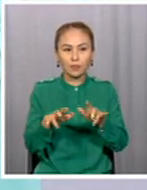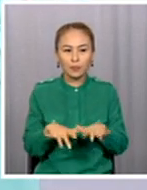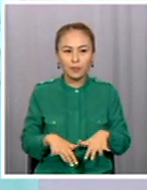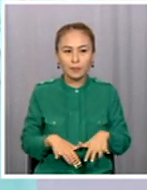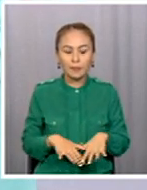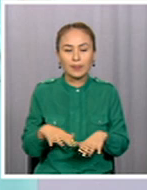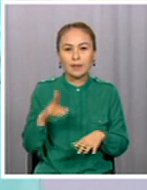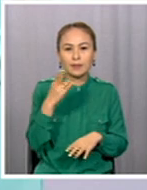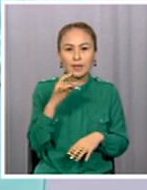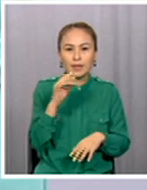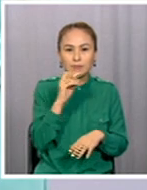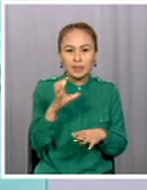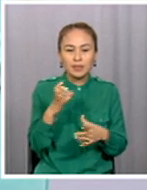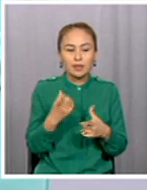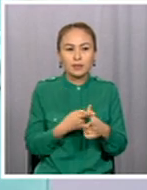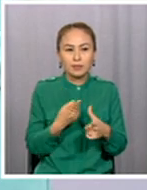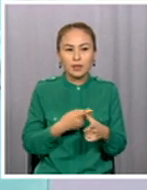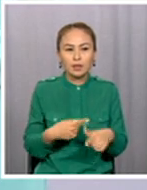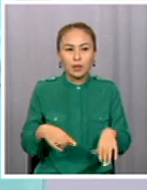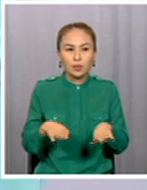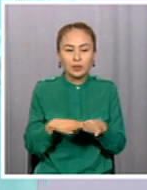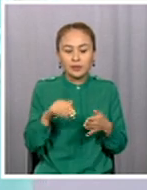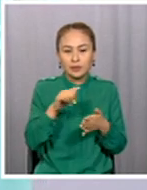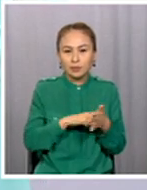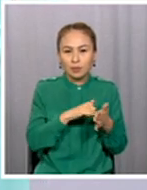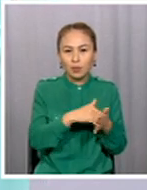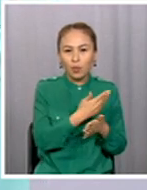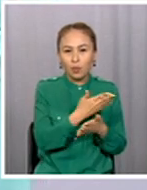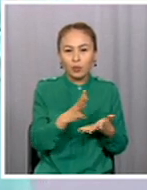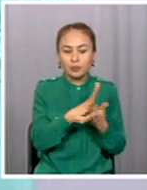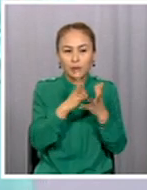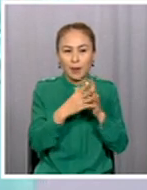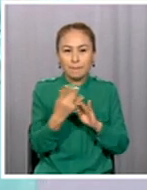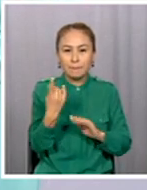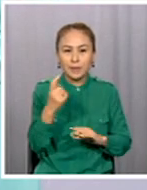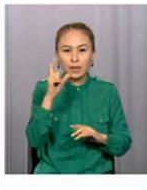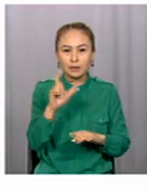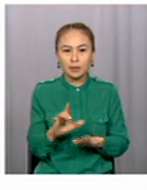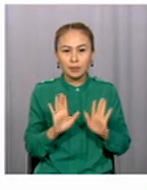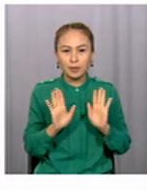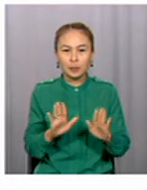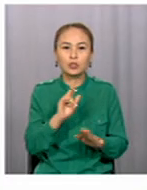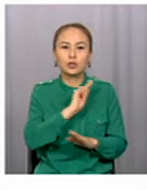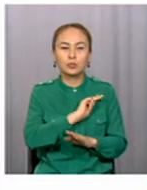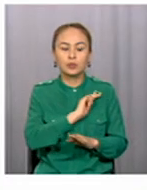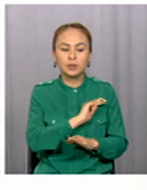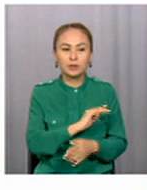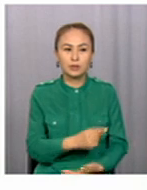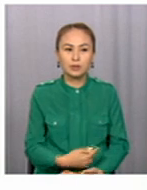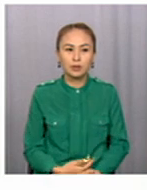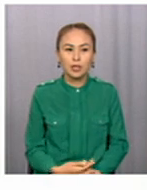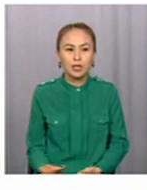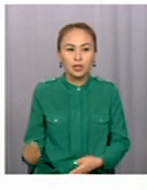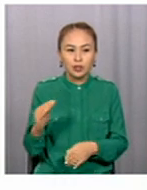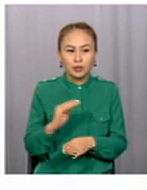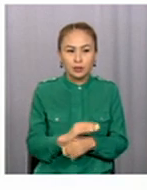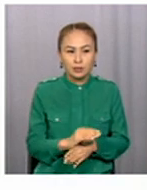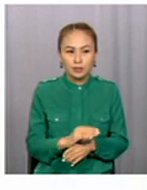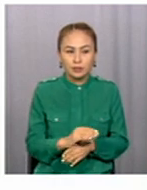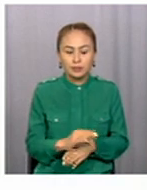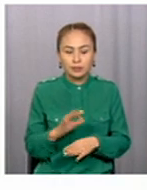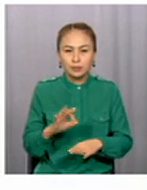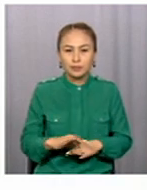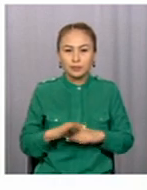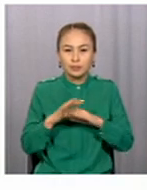Компьютердің дербес деп аталу себебі онымен бір адам ғана жұмыс істейді. Және